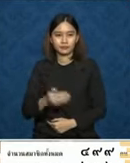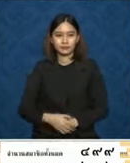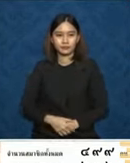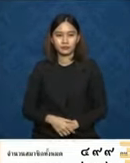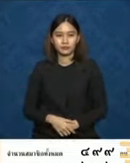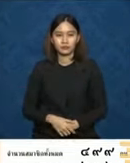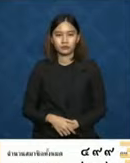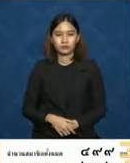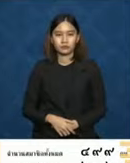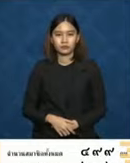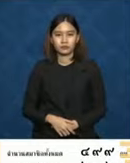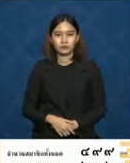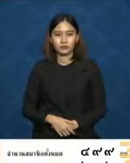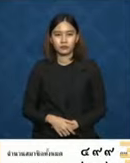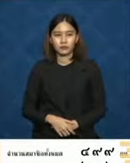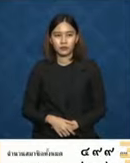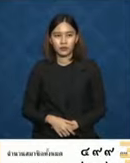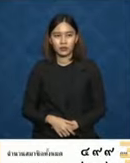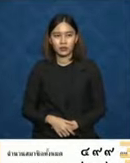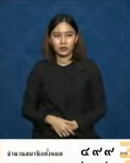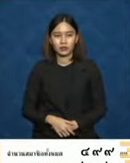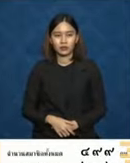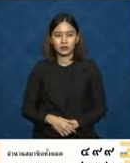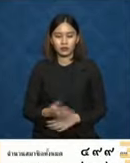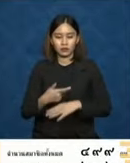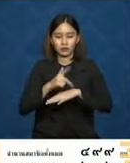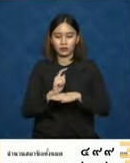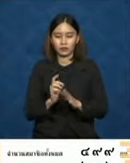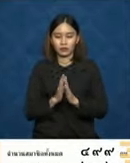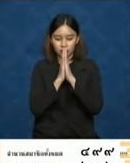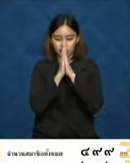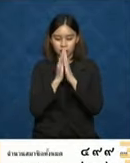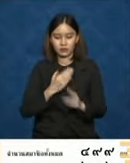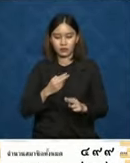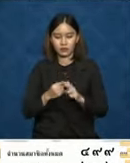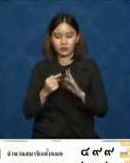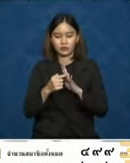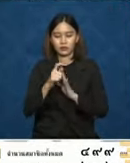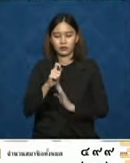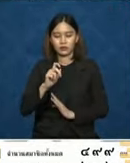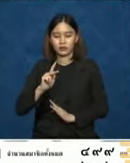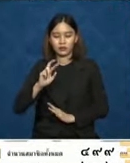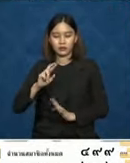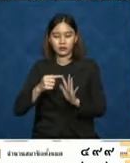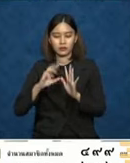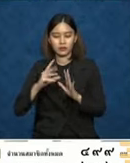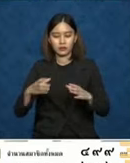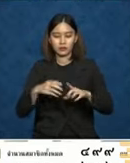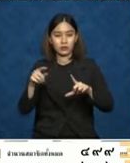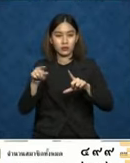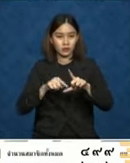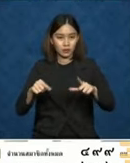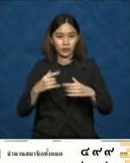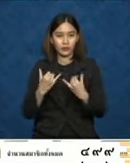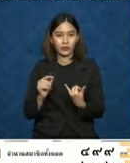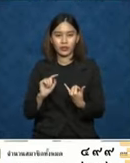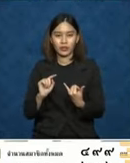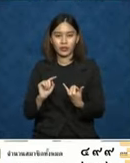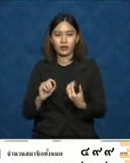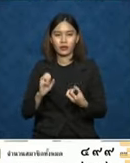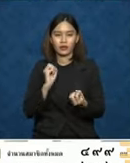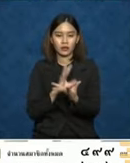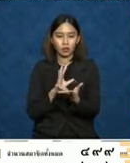อำนวยครับท่านประธานสภาที่เคารพครับผมเอกราชอุดมอำนวยครับผู้แทนคนดอนเมืองพรก้าวไกลวันนี้ผมขอนำเสนอ